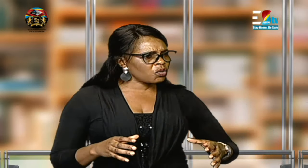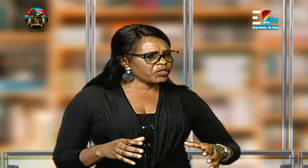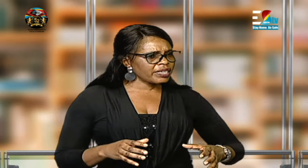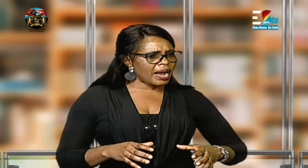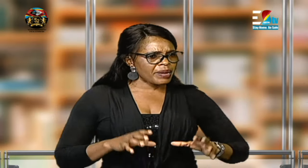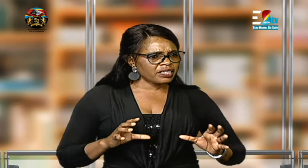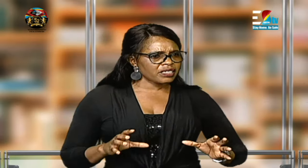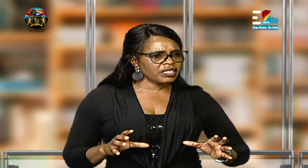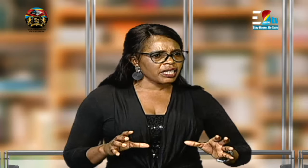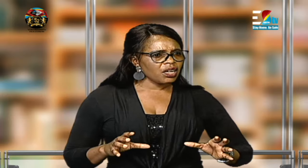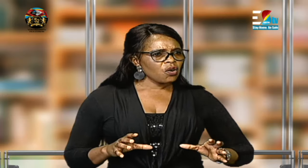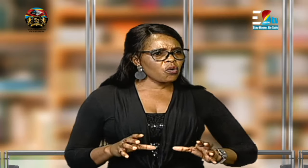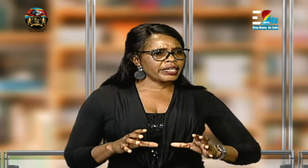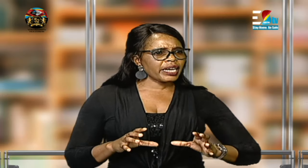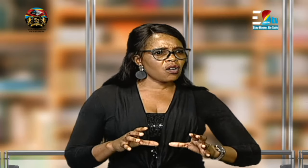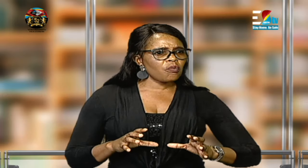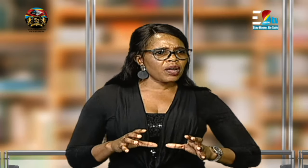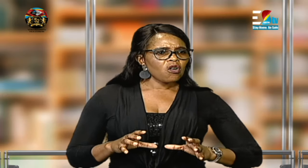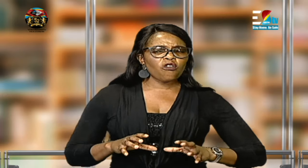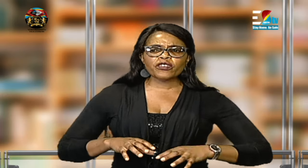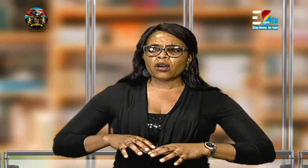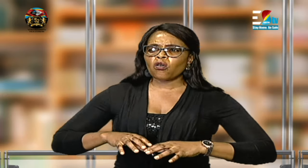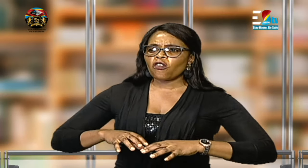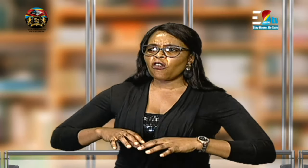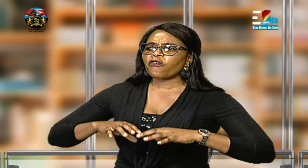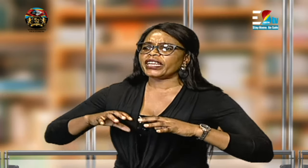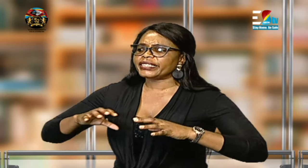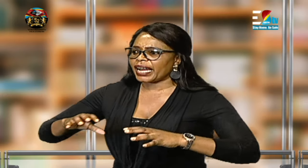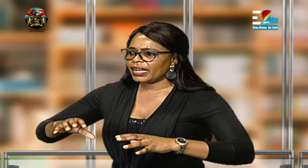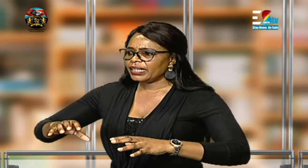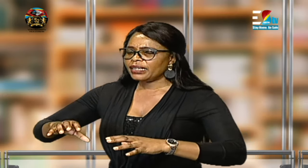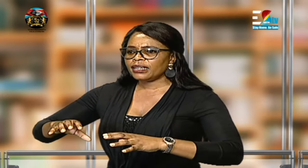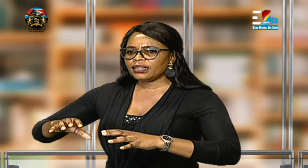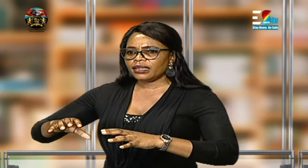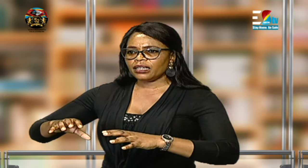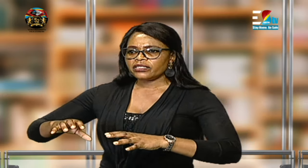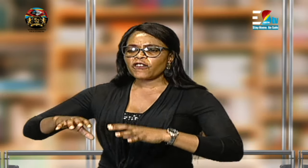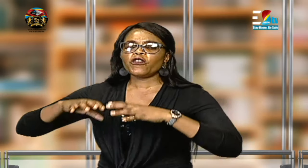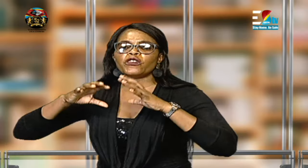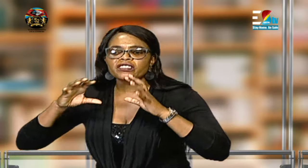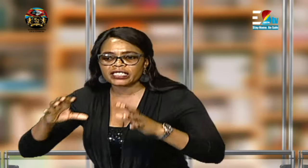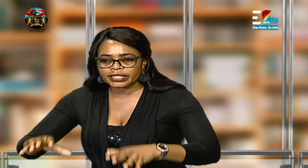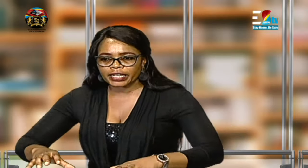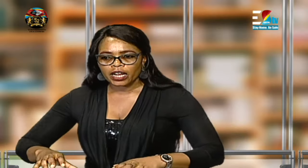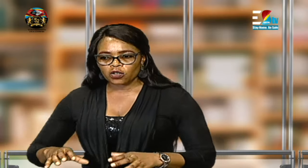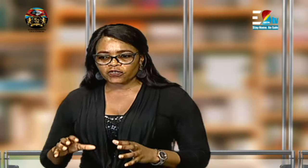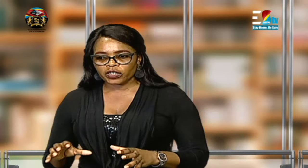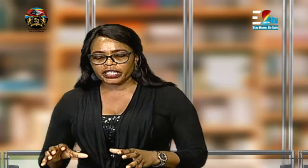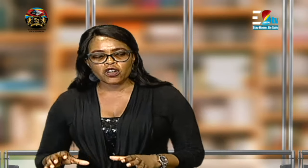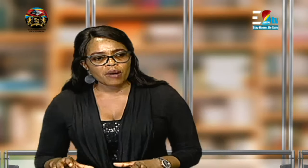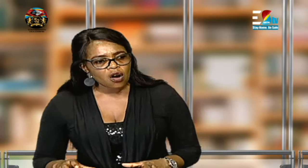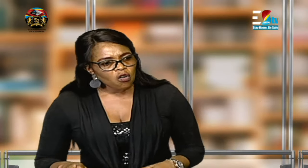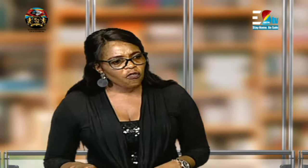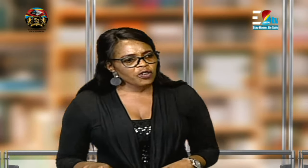ingaphela ngokuthi angibekise nje kungenteka kube ufuna kuveta sifundvo tsite